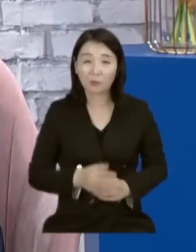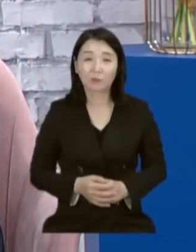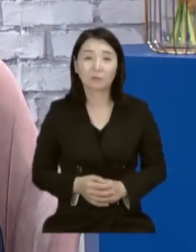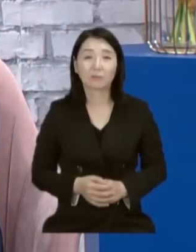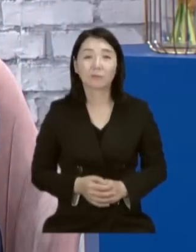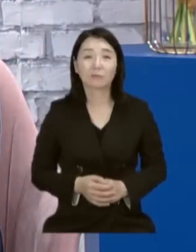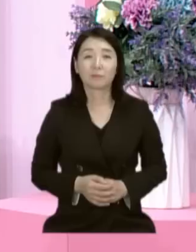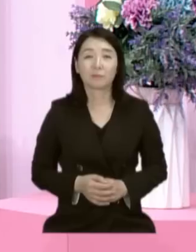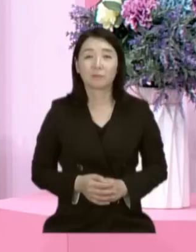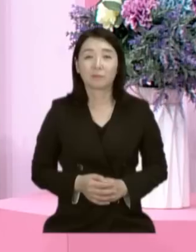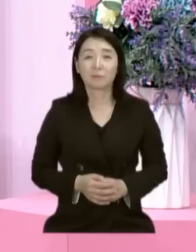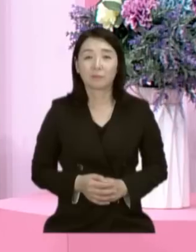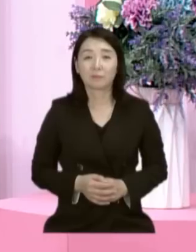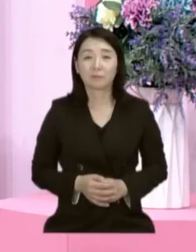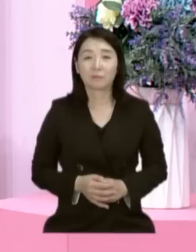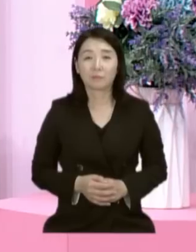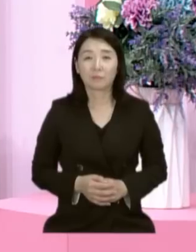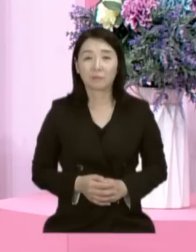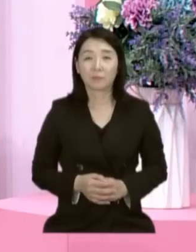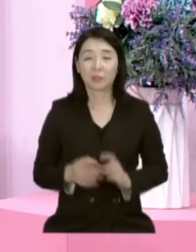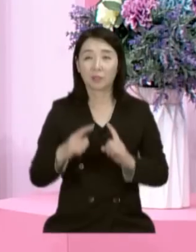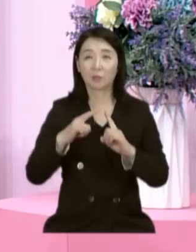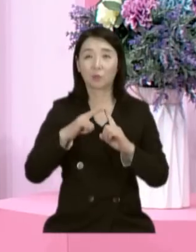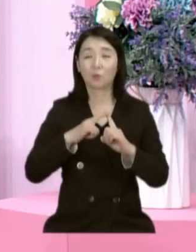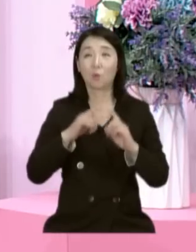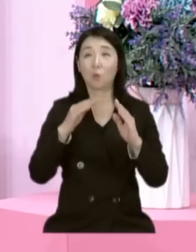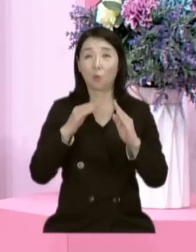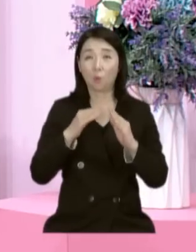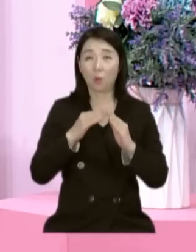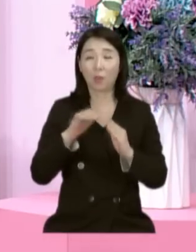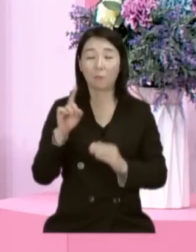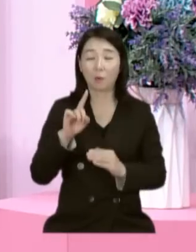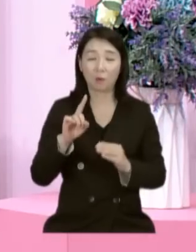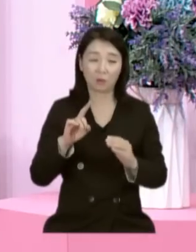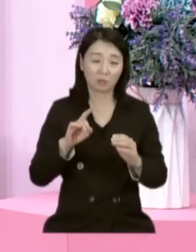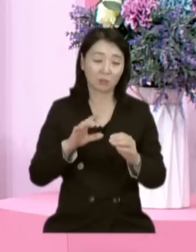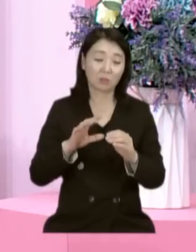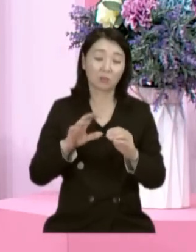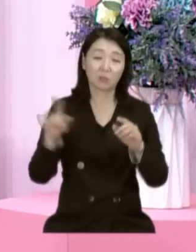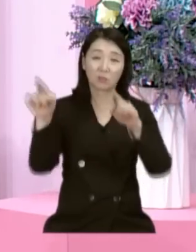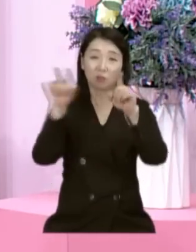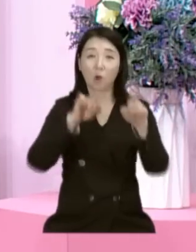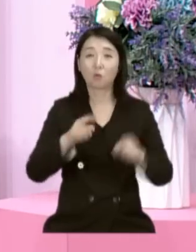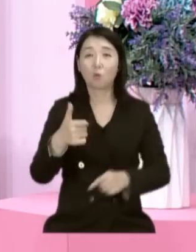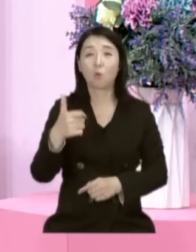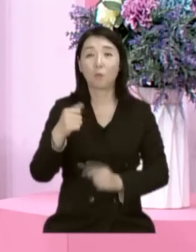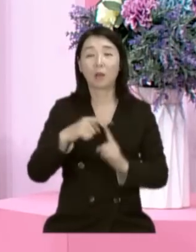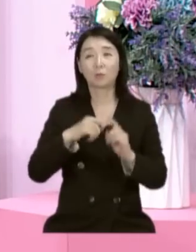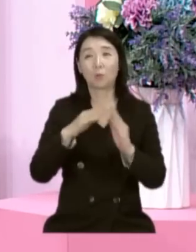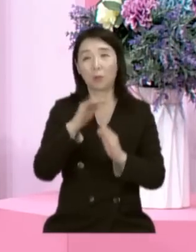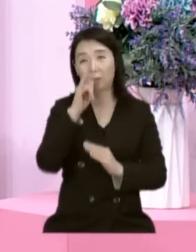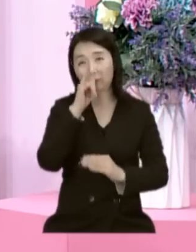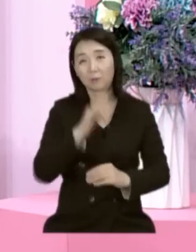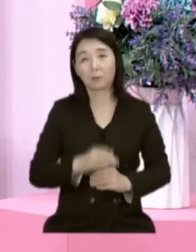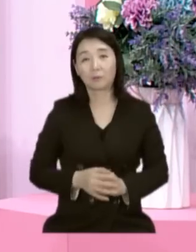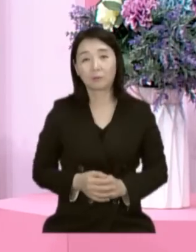그렇습니다. 우리 교회들이 전국에 한 5만여 개 교회가 건물이 있죠? 있습니다.